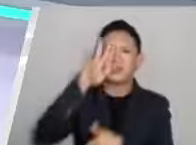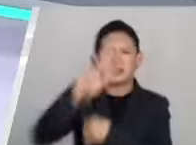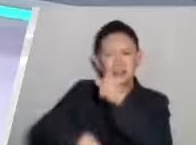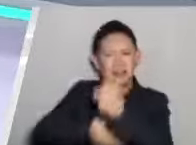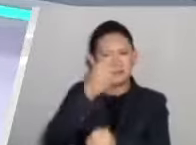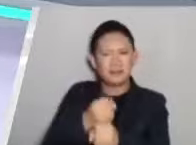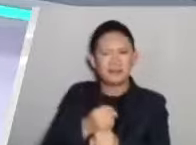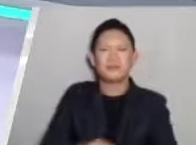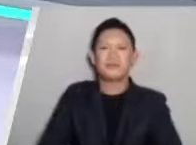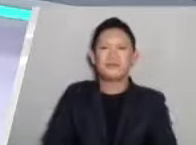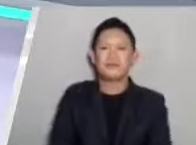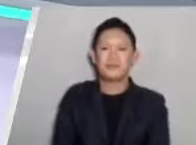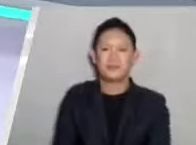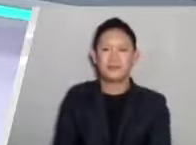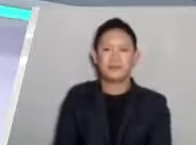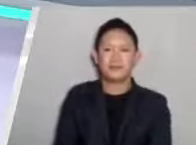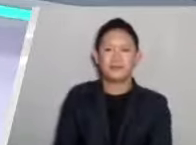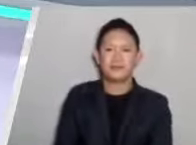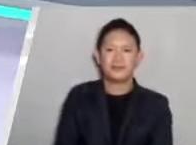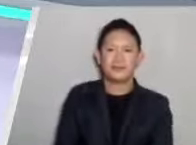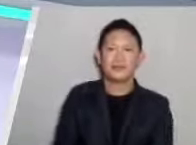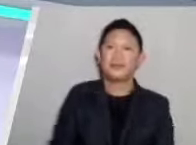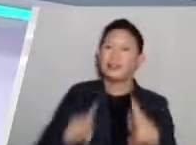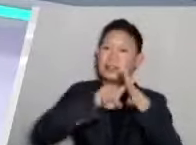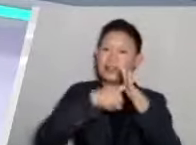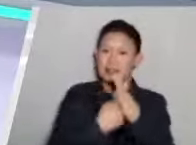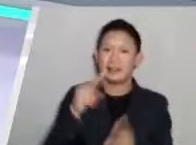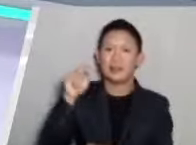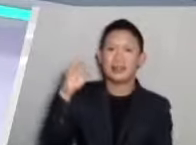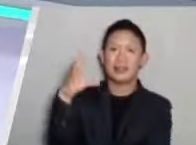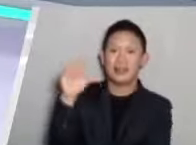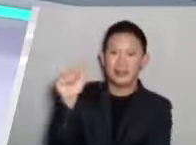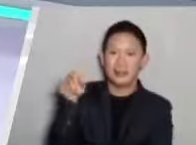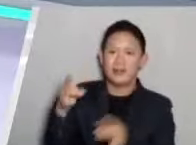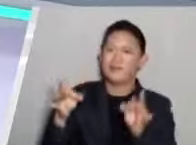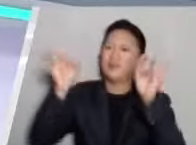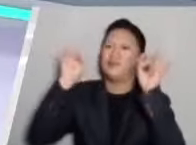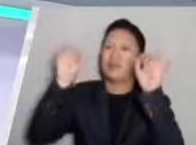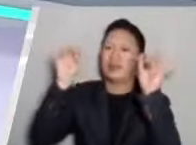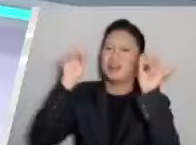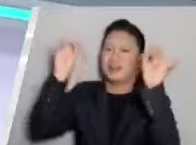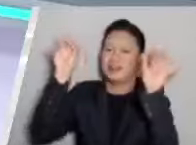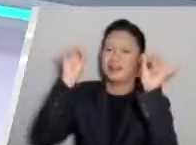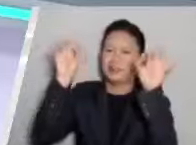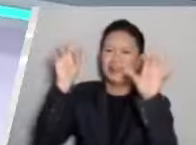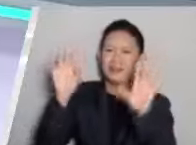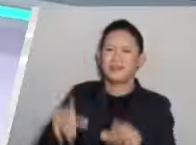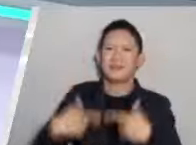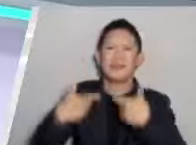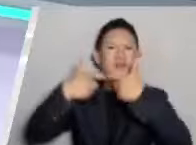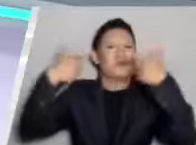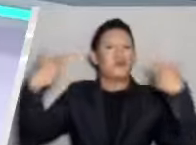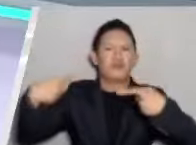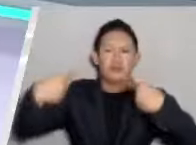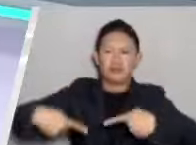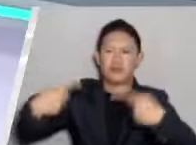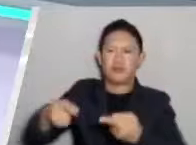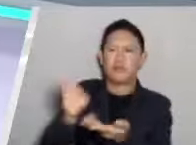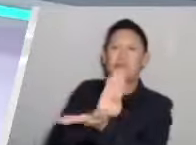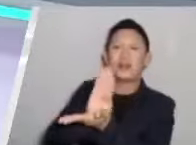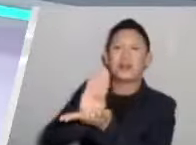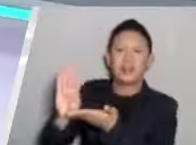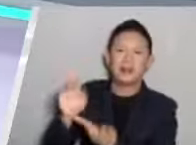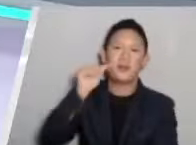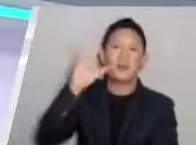Nagsimula ng NCAA Season 99 Volleyball Finals Series. Ang Game 1 nakuha ng Binild Lady Blazers at Perpetual Altas.